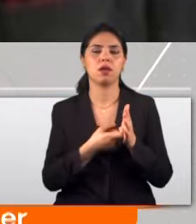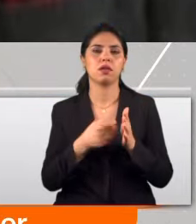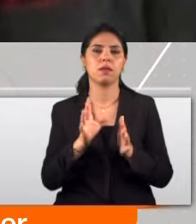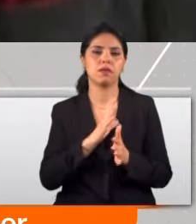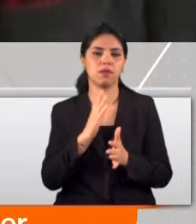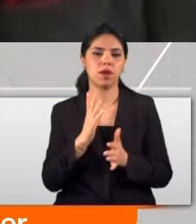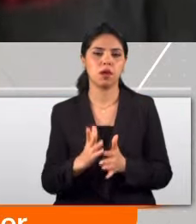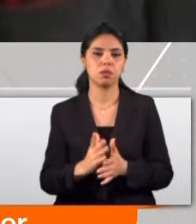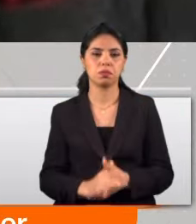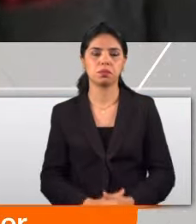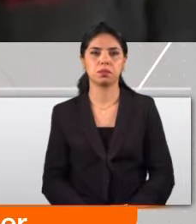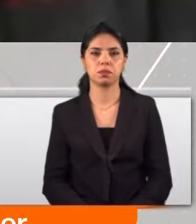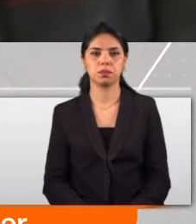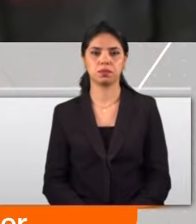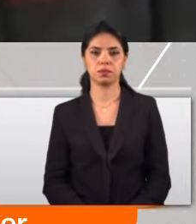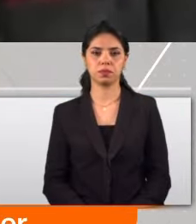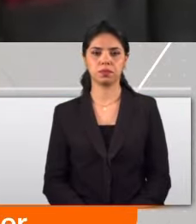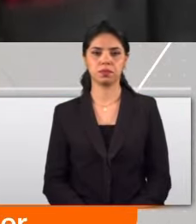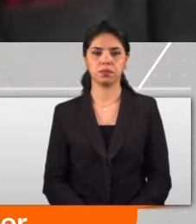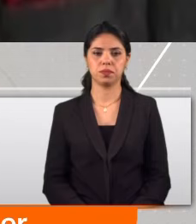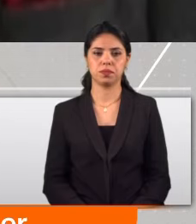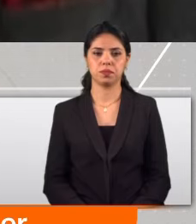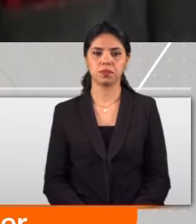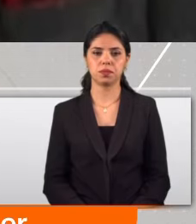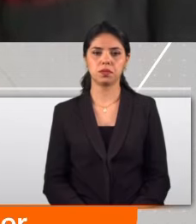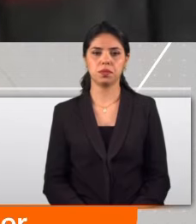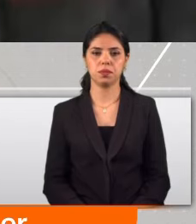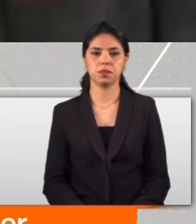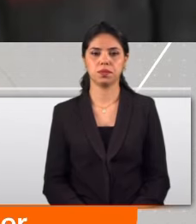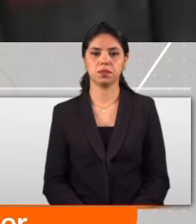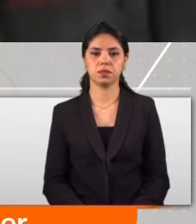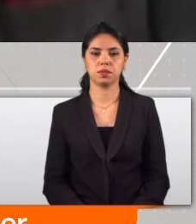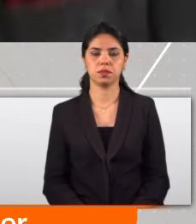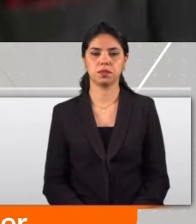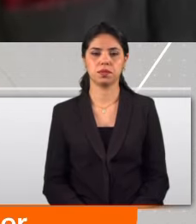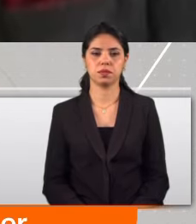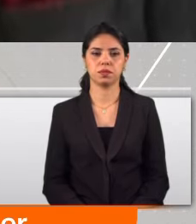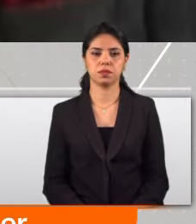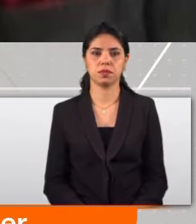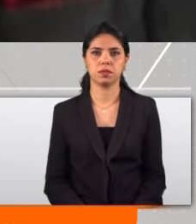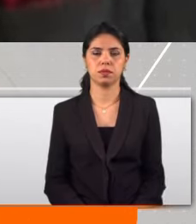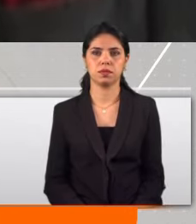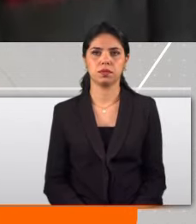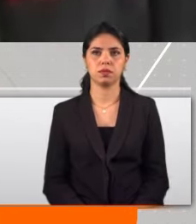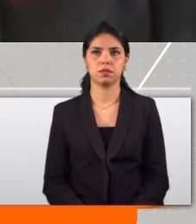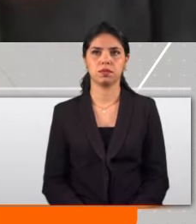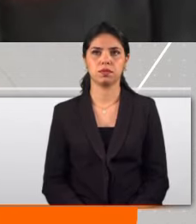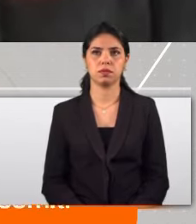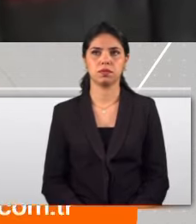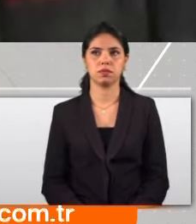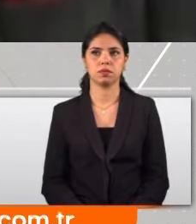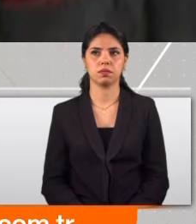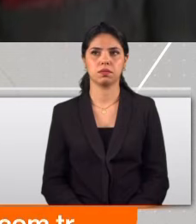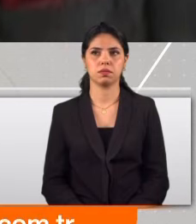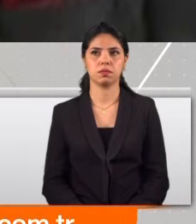şeyi tane tane anlattım. Annesini hiç tanımadığımı, hiç birlikteliğimizin olmadığını,